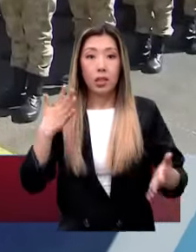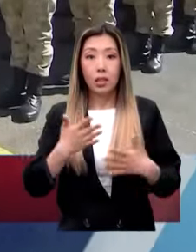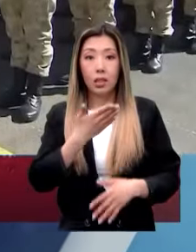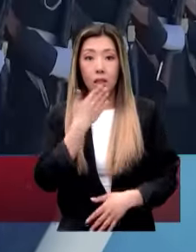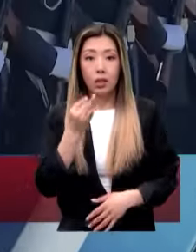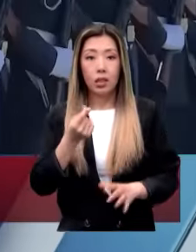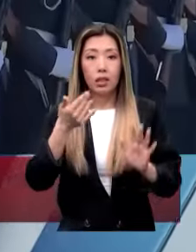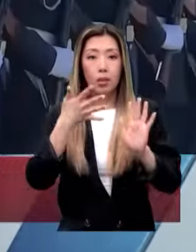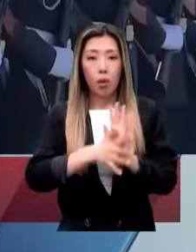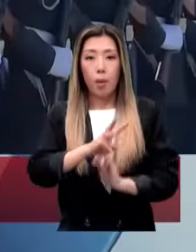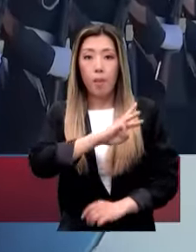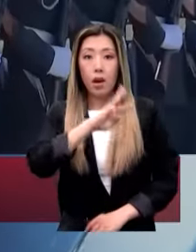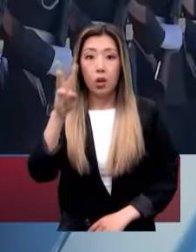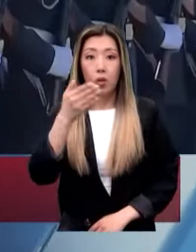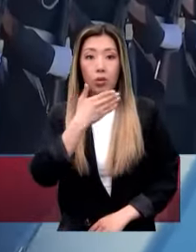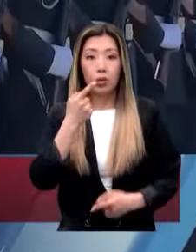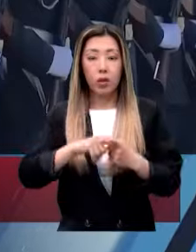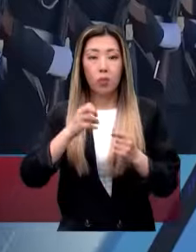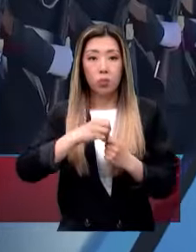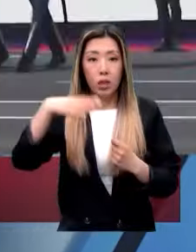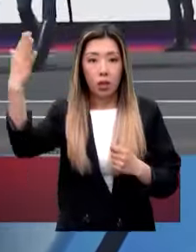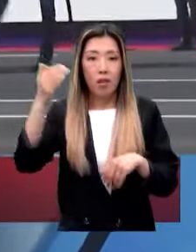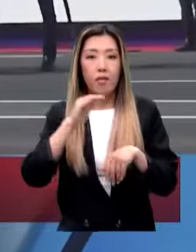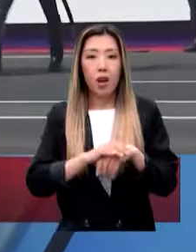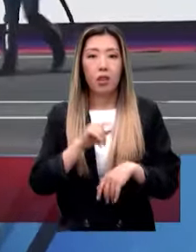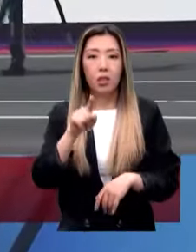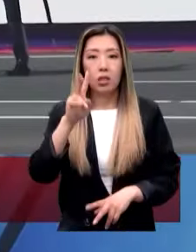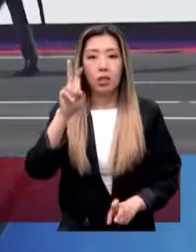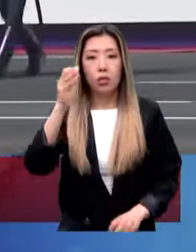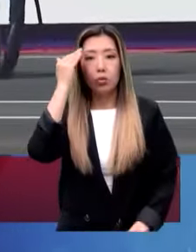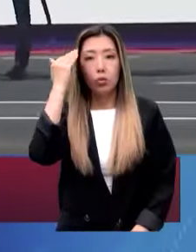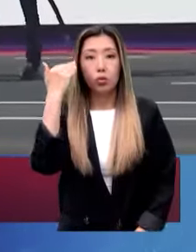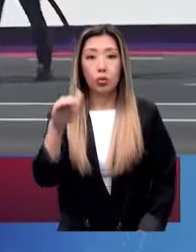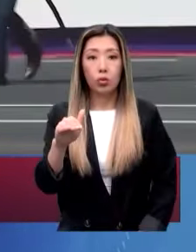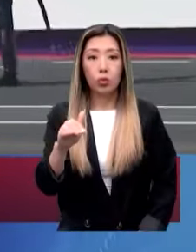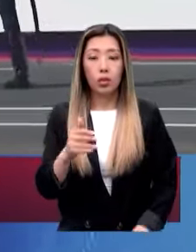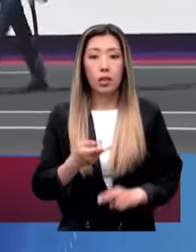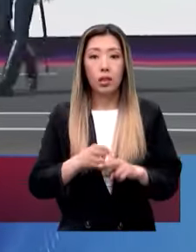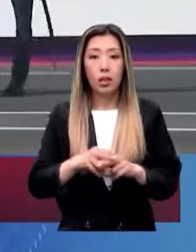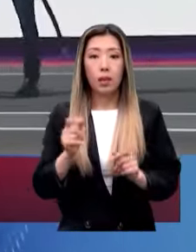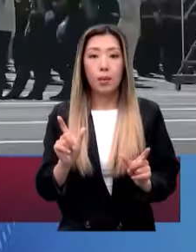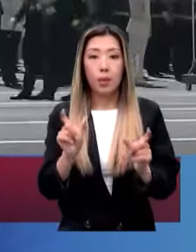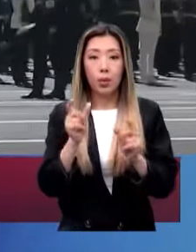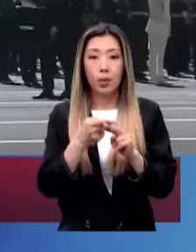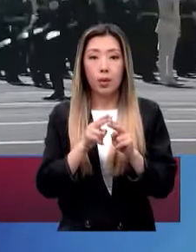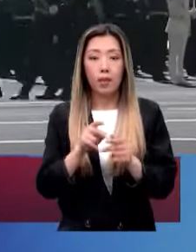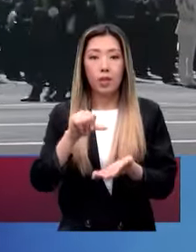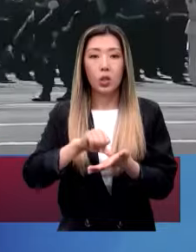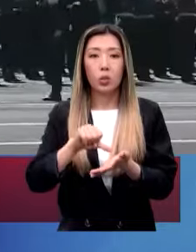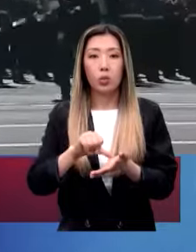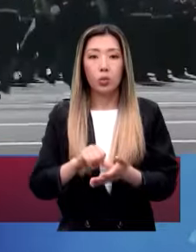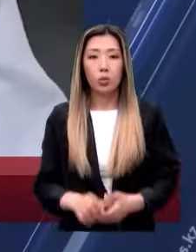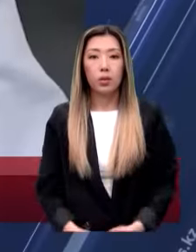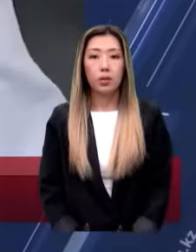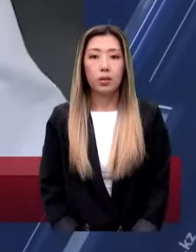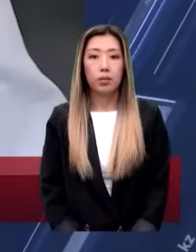тратишь многомиллиардные средства на разгон облаков, то это значит, что ты чужой. Предлагаю посмотреть маленький кусочек выступления